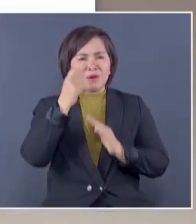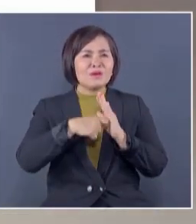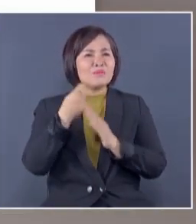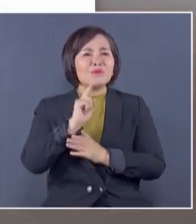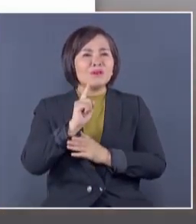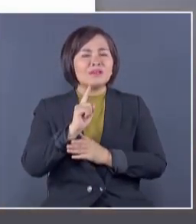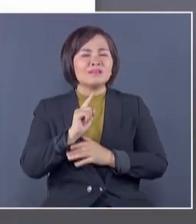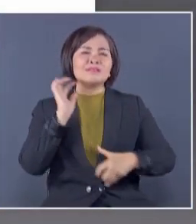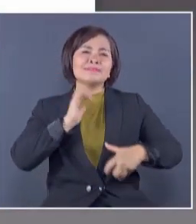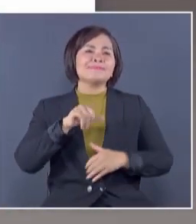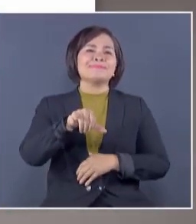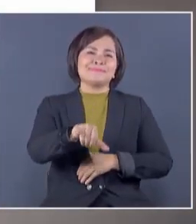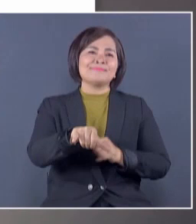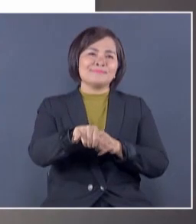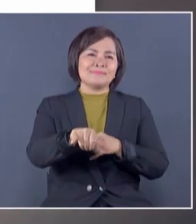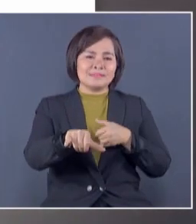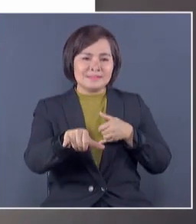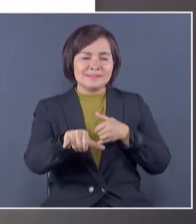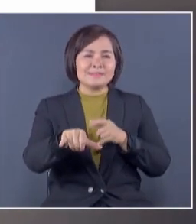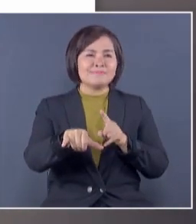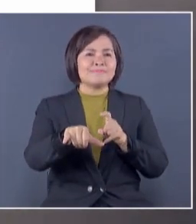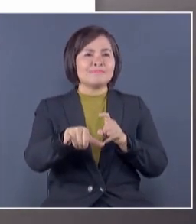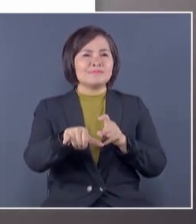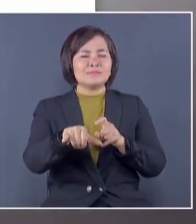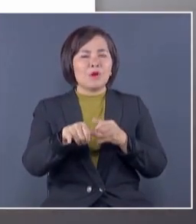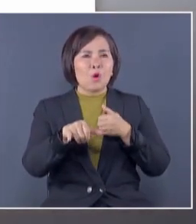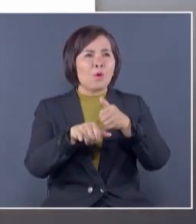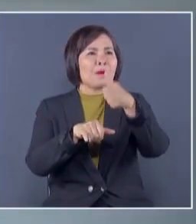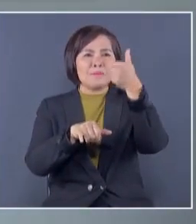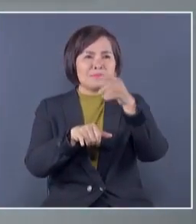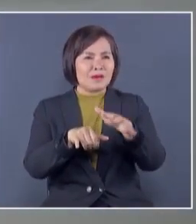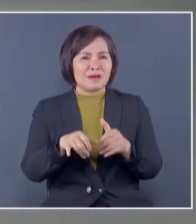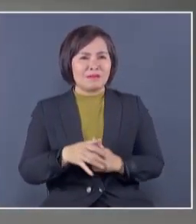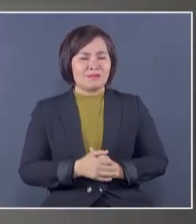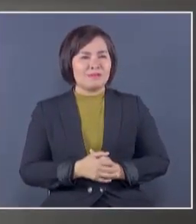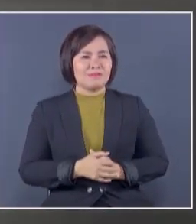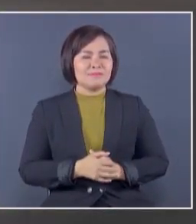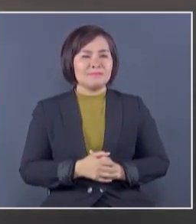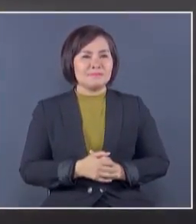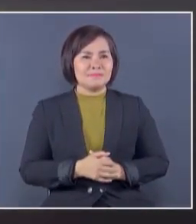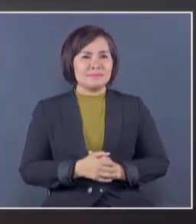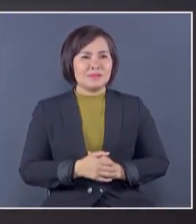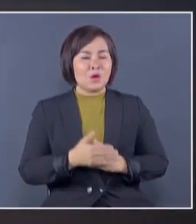เจ้าจ๋อเจ้าลิงตัวนี้พี่บ๊อบจองที่ตรงระเบียงไม่ยอมไปไหนเลยล่ะแล้วไม่ได้